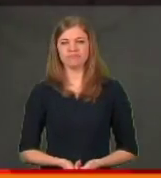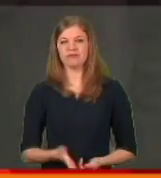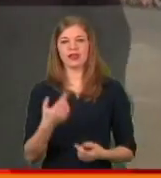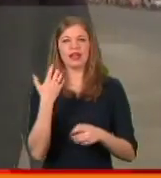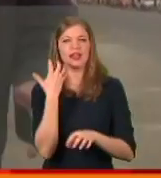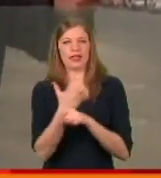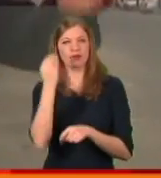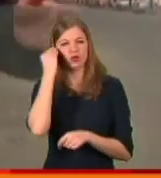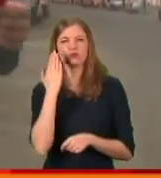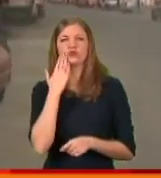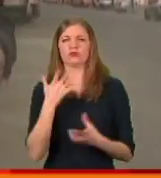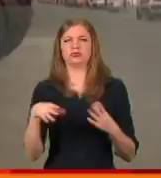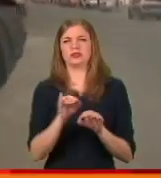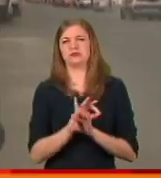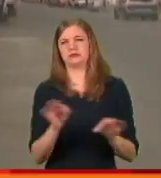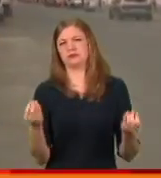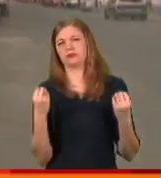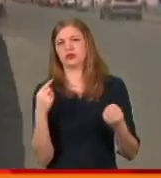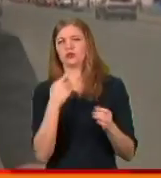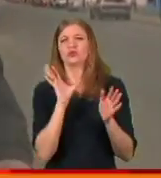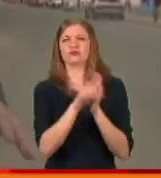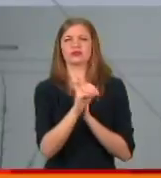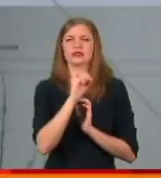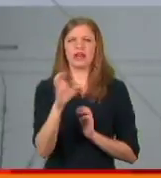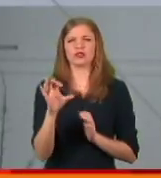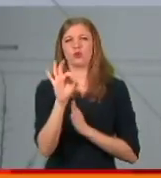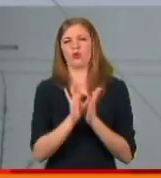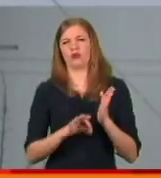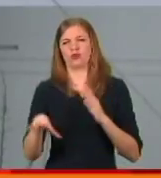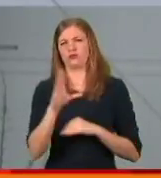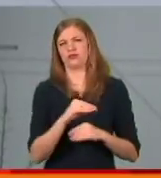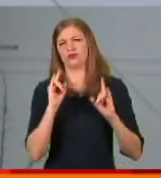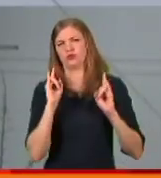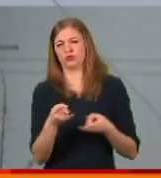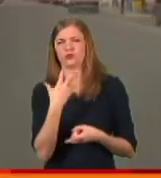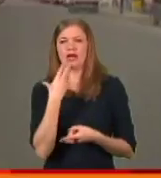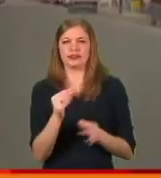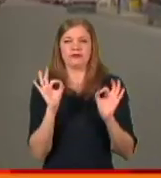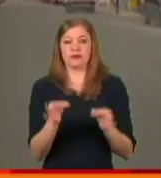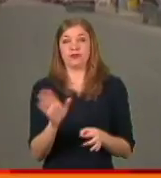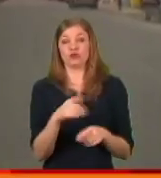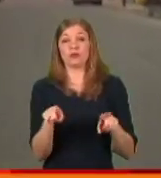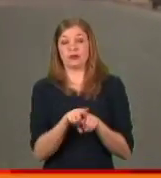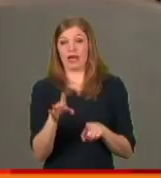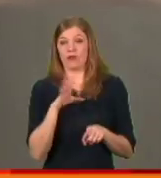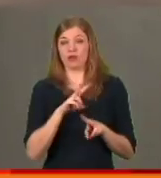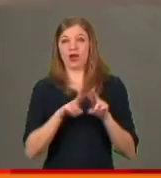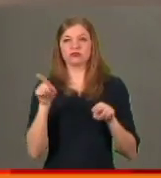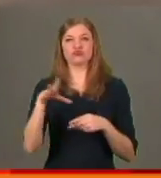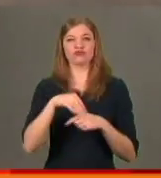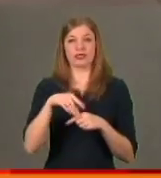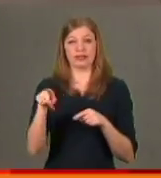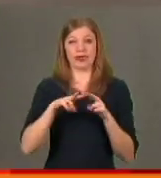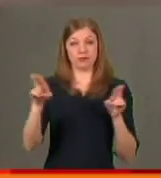Хибна думка, що в Румунії вже все ідеально, що країна стала членом ЄС, а одразу все стало красивим і правильним. Аби така була картинка, як в